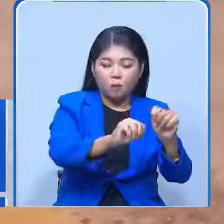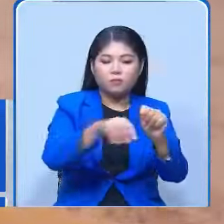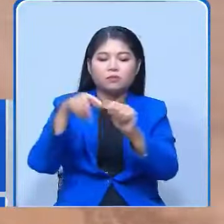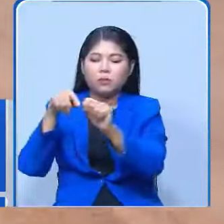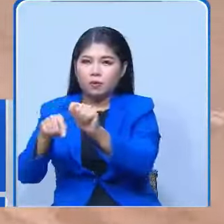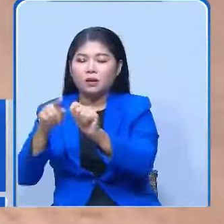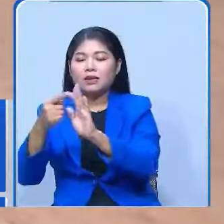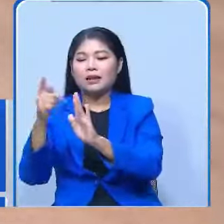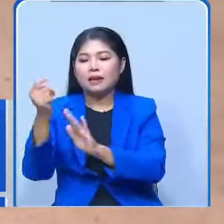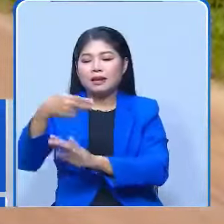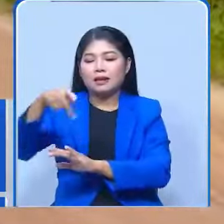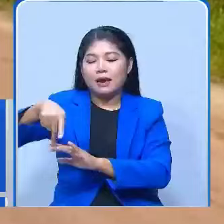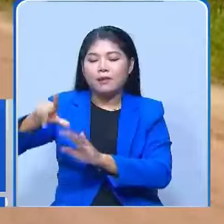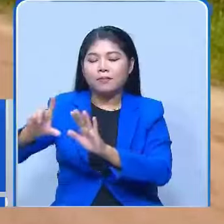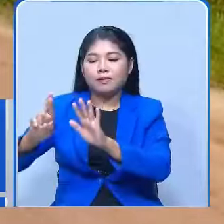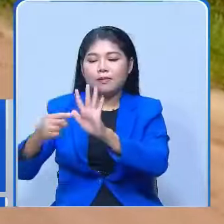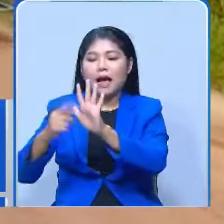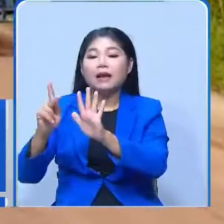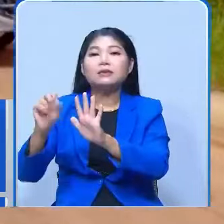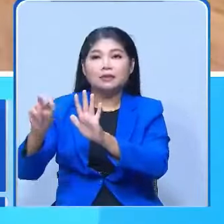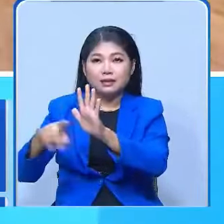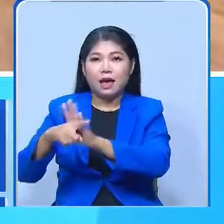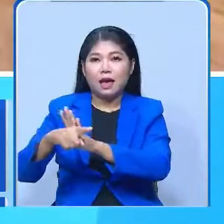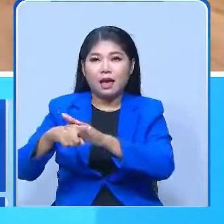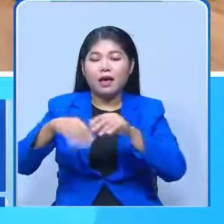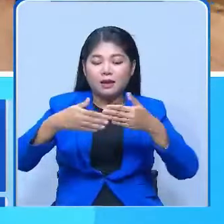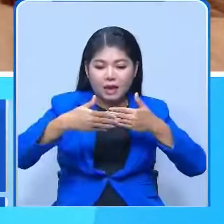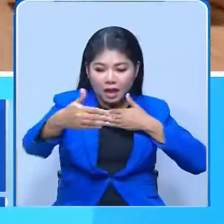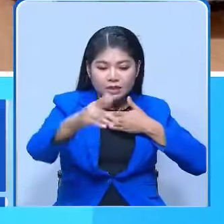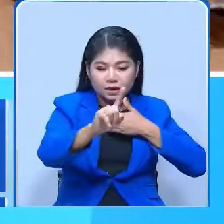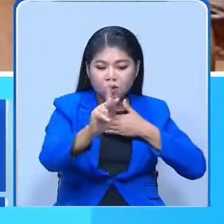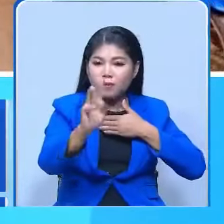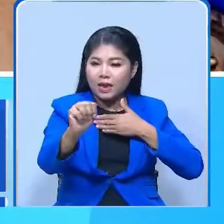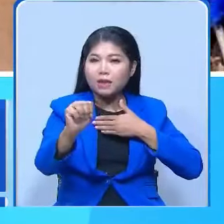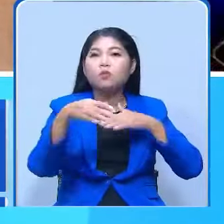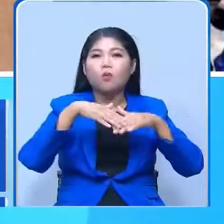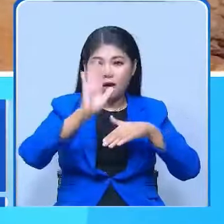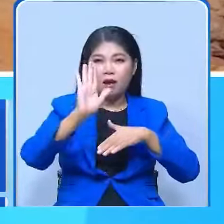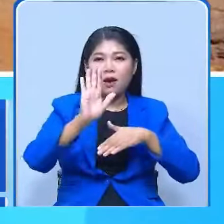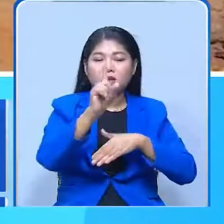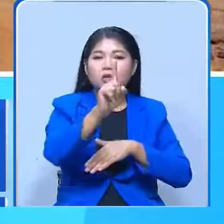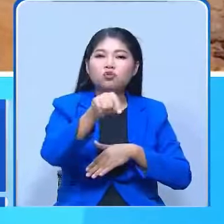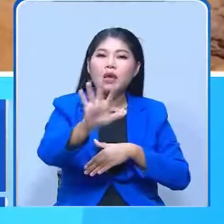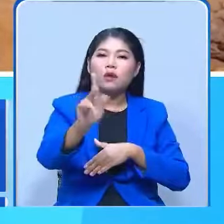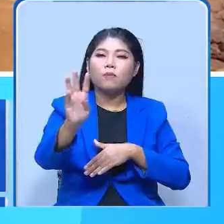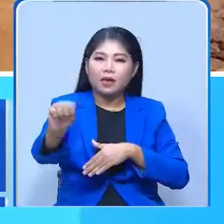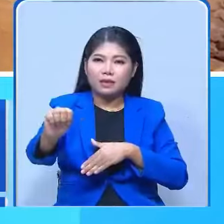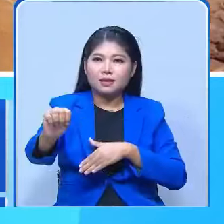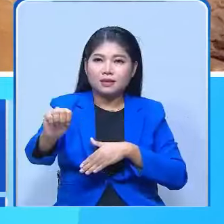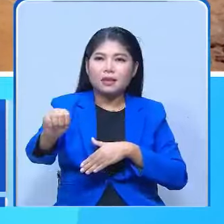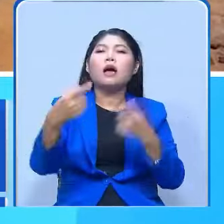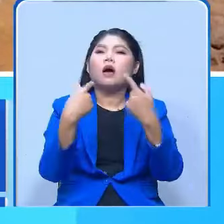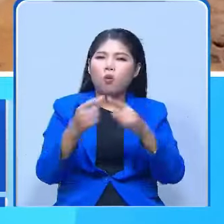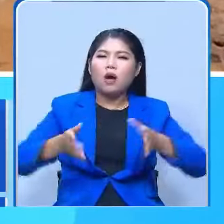ทพรักษาระยะทางเนี่ย1กิโลเมตรกว่าๆ 1.5 กิโลเมตรไม่ถึง2กิโลเมตรหรอกแ